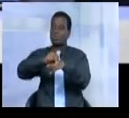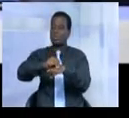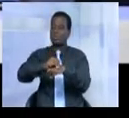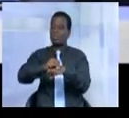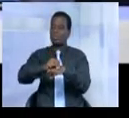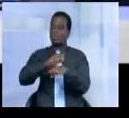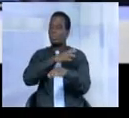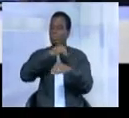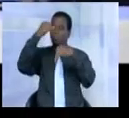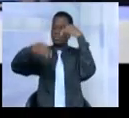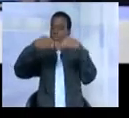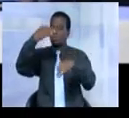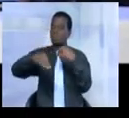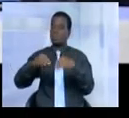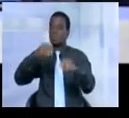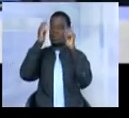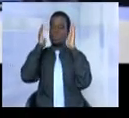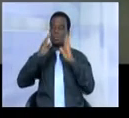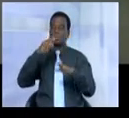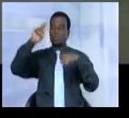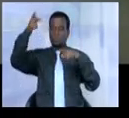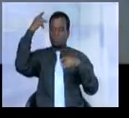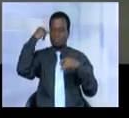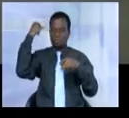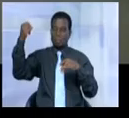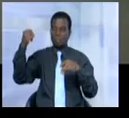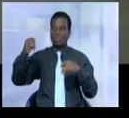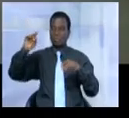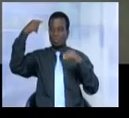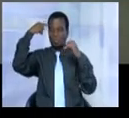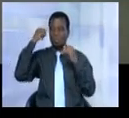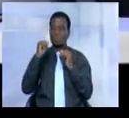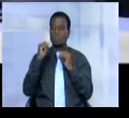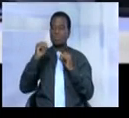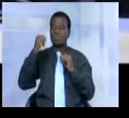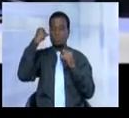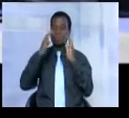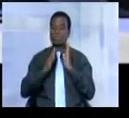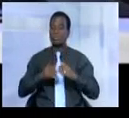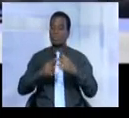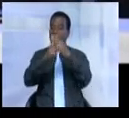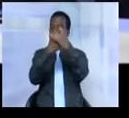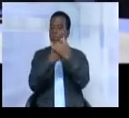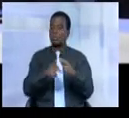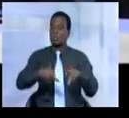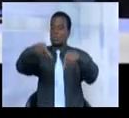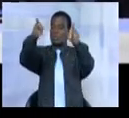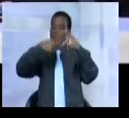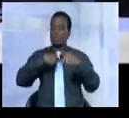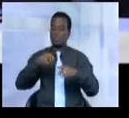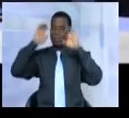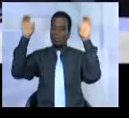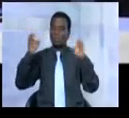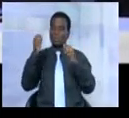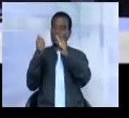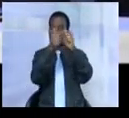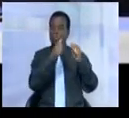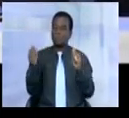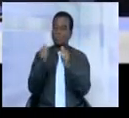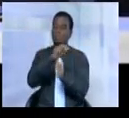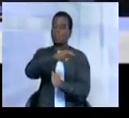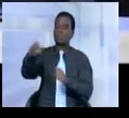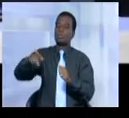systèmes juridiques et la stabilité politique. Le gouvernement japonais a déjà entamé le soutien dans ces domaines. Permettez-moi de célébrer ensemble avec vous